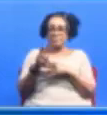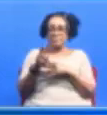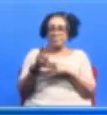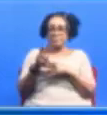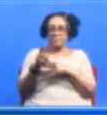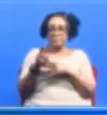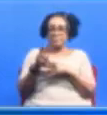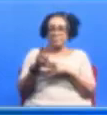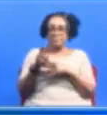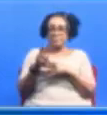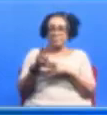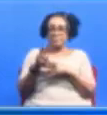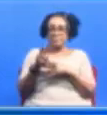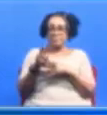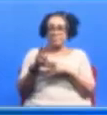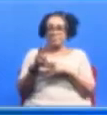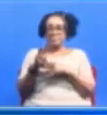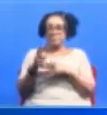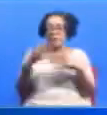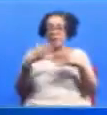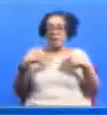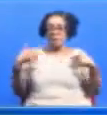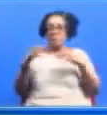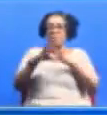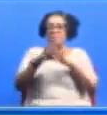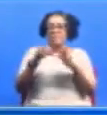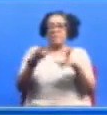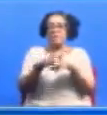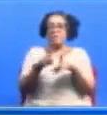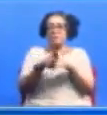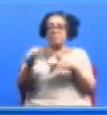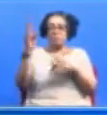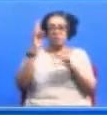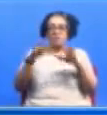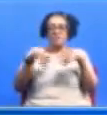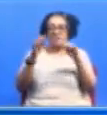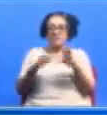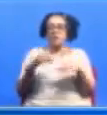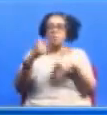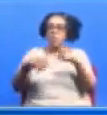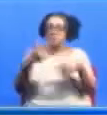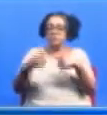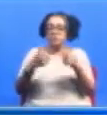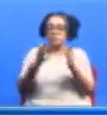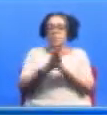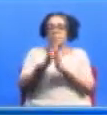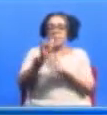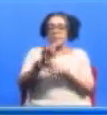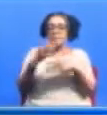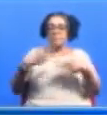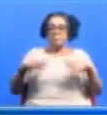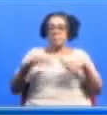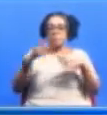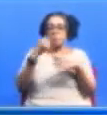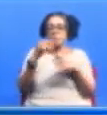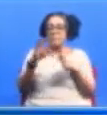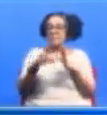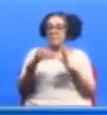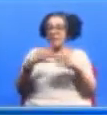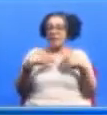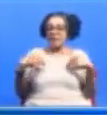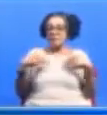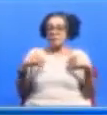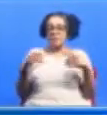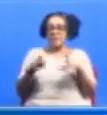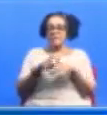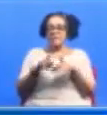Swala la wizi wa mifugo huku maafisa wa usalama wakiendelea kusajili mafanikio makubwa kwa vita dhidi ya majambazi wa mifugo wanaotishia jamii